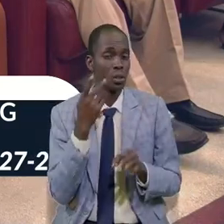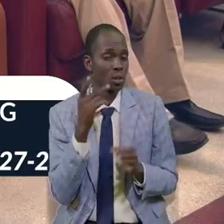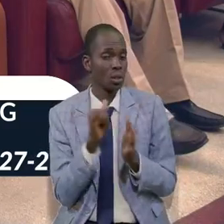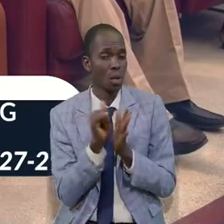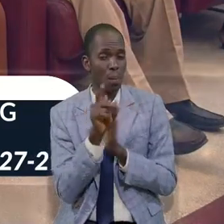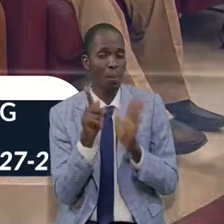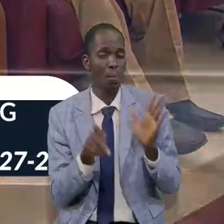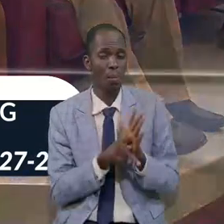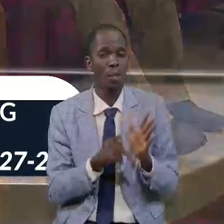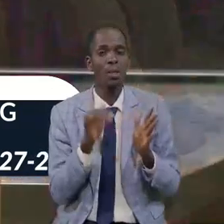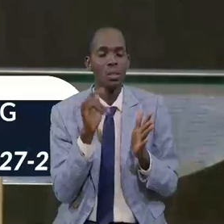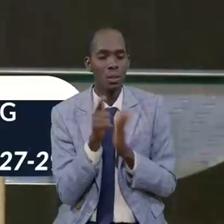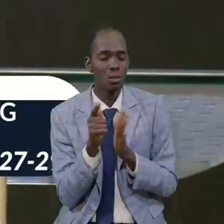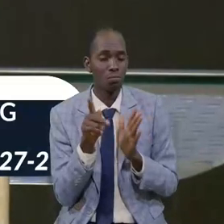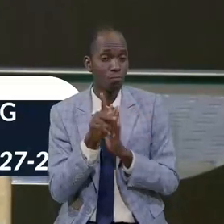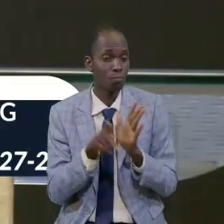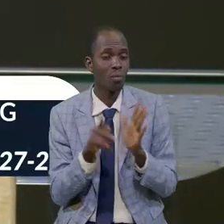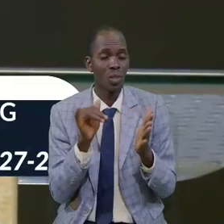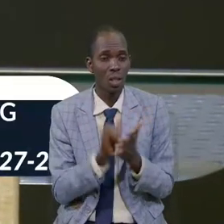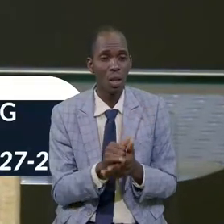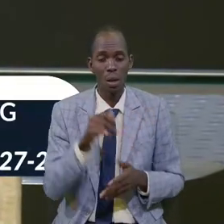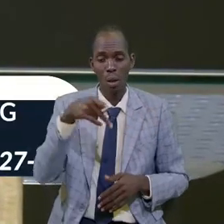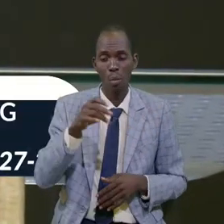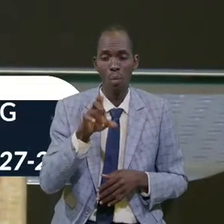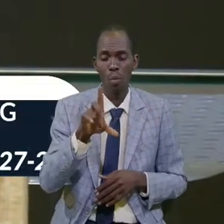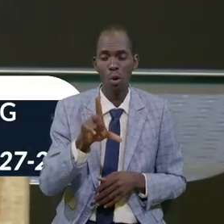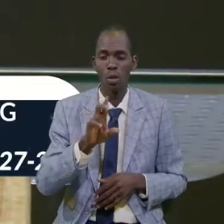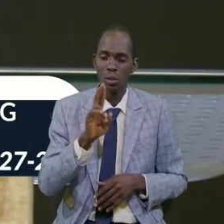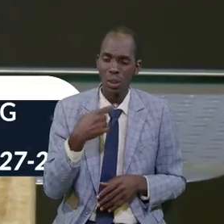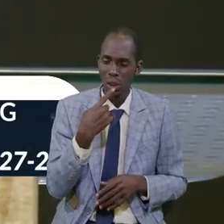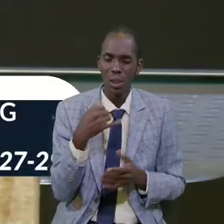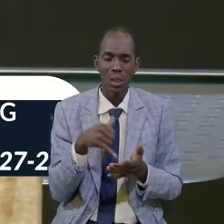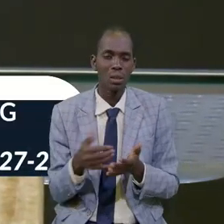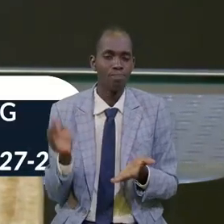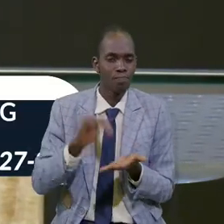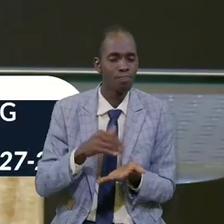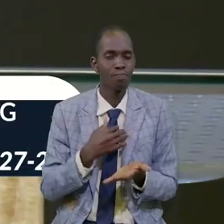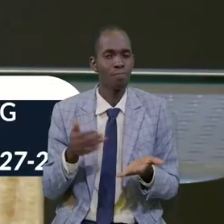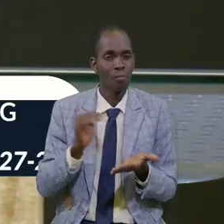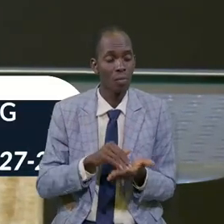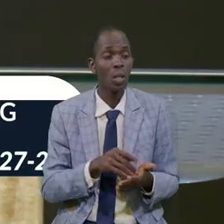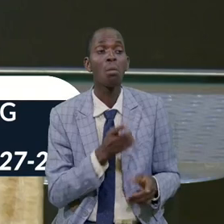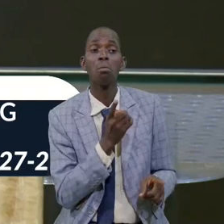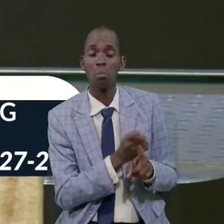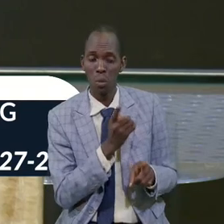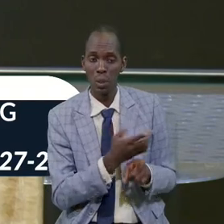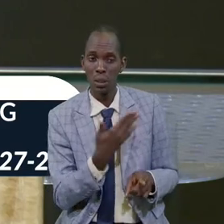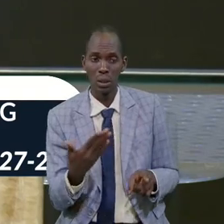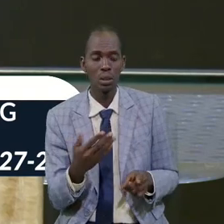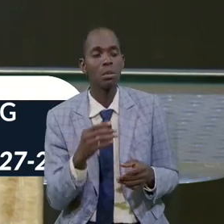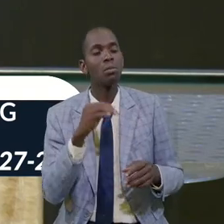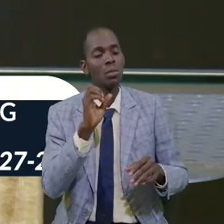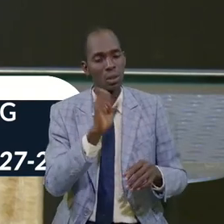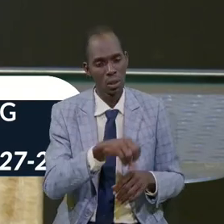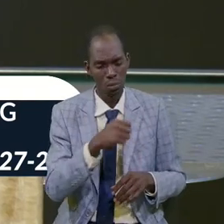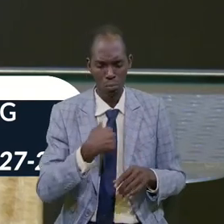principe que l'apôtre Paul l'a répété à maintes reprises. Il dit que oui, ce sont